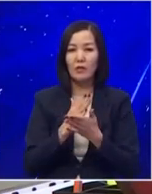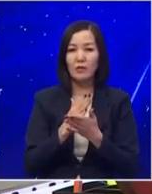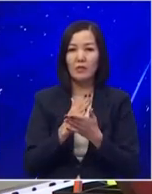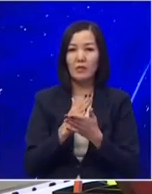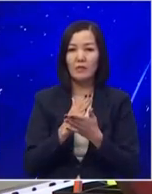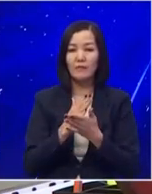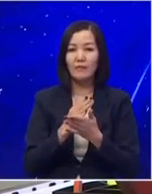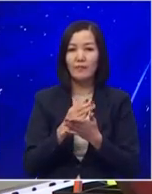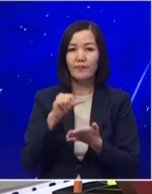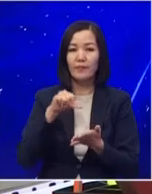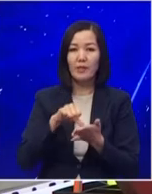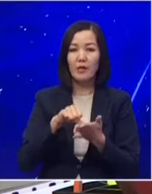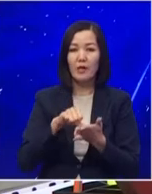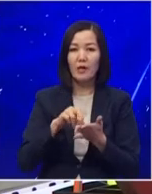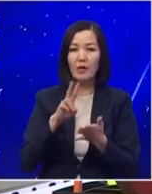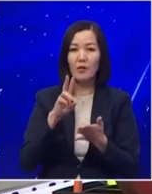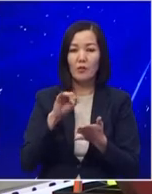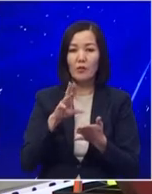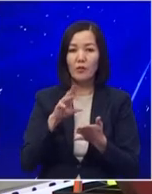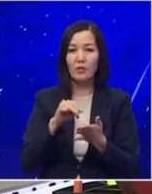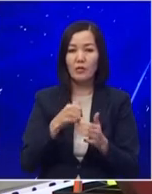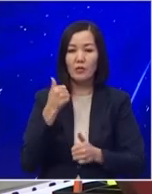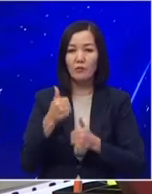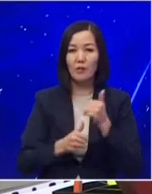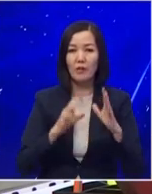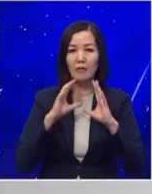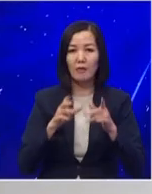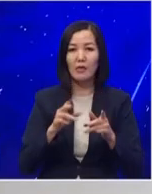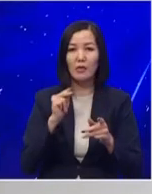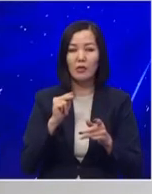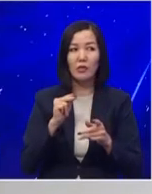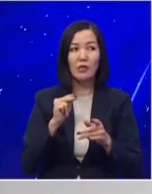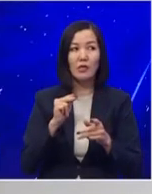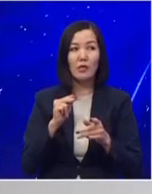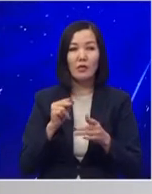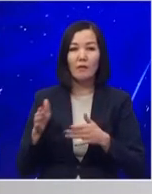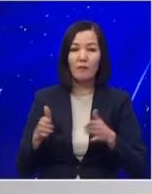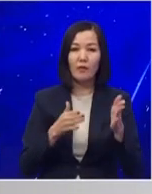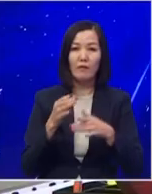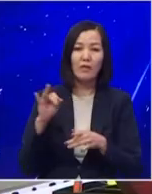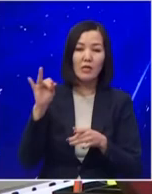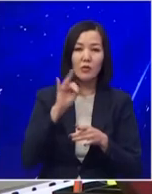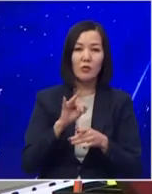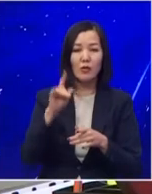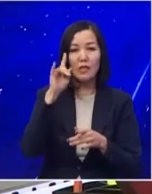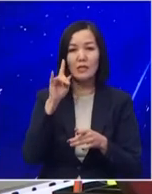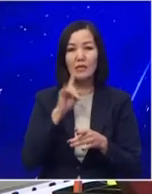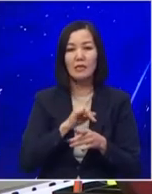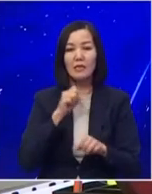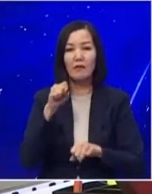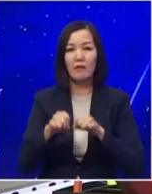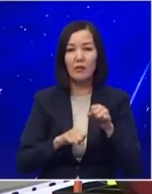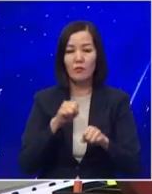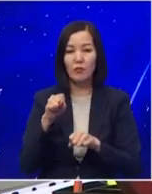претендентами на участие в чемпионате мира именно на шоссе и впервые в истории казахстанского велоспорта